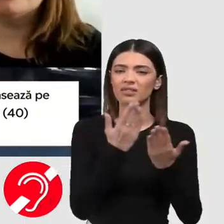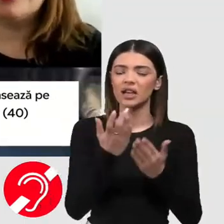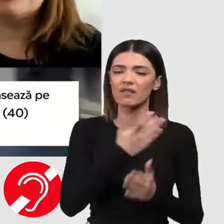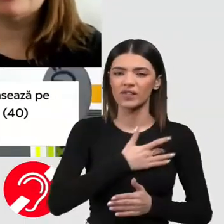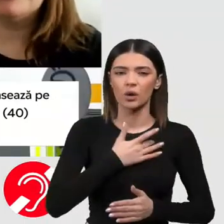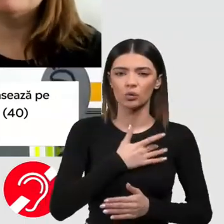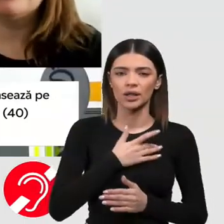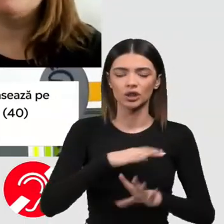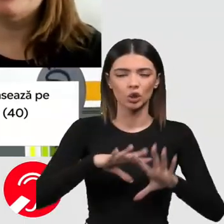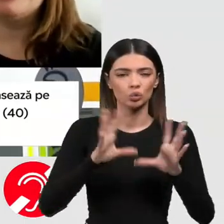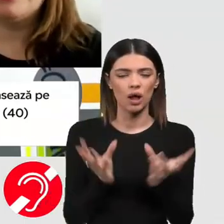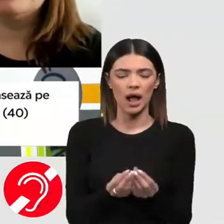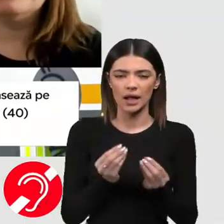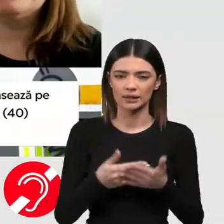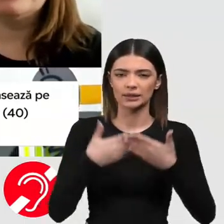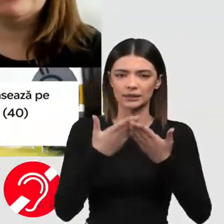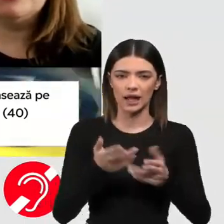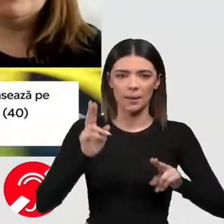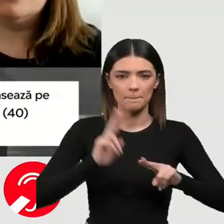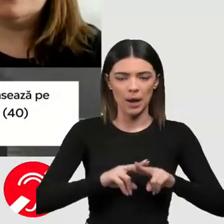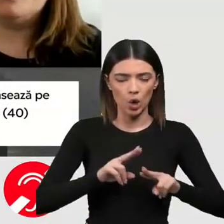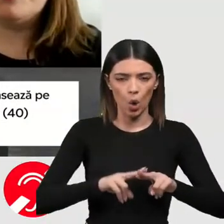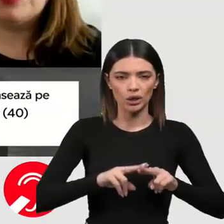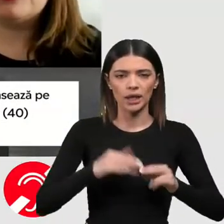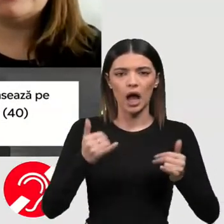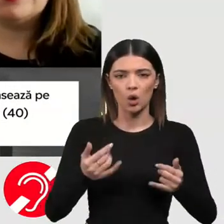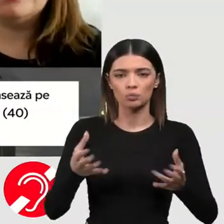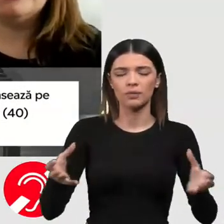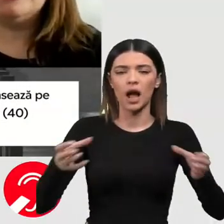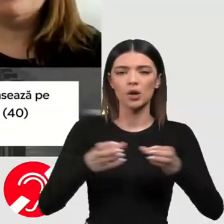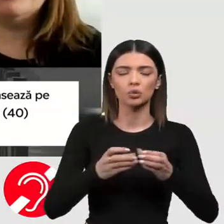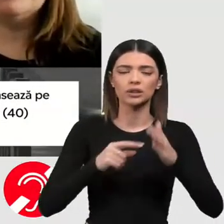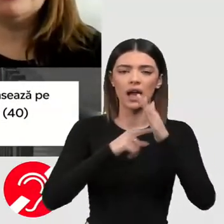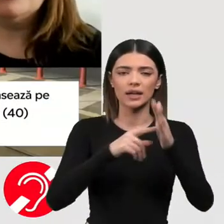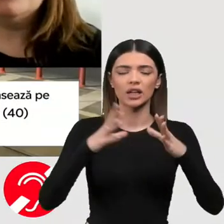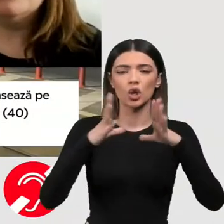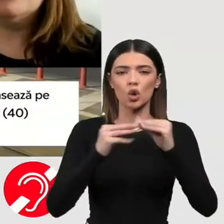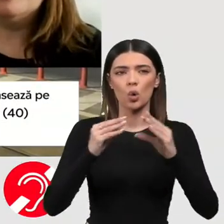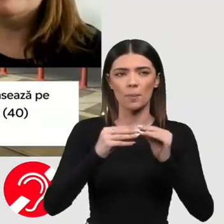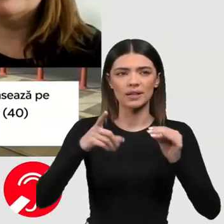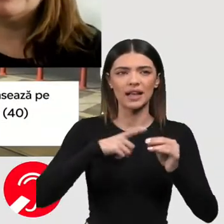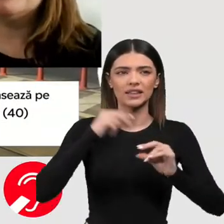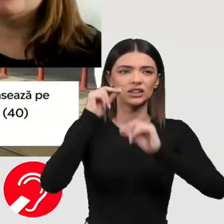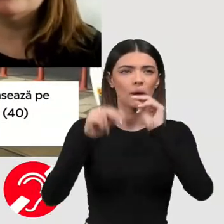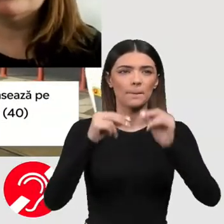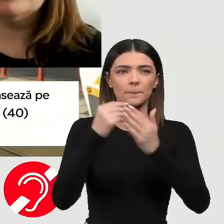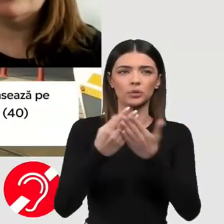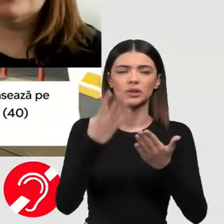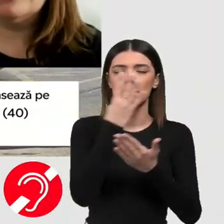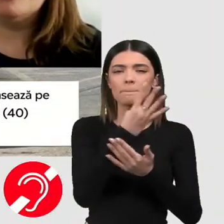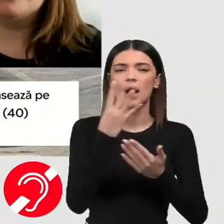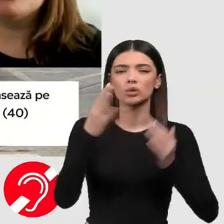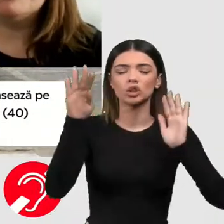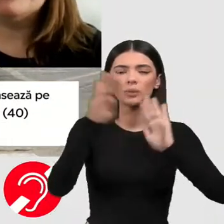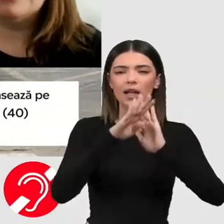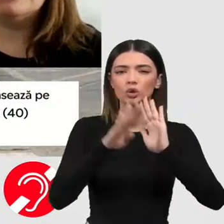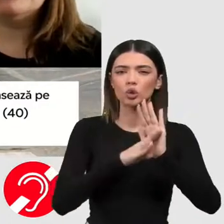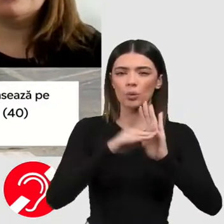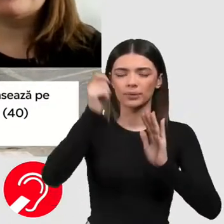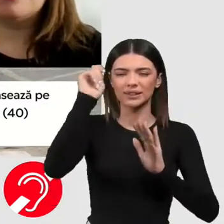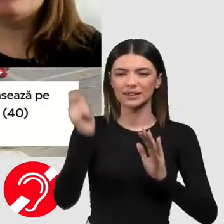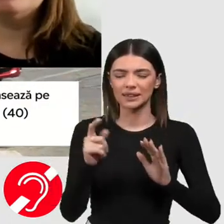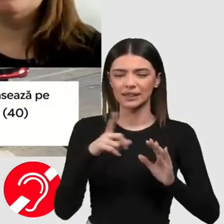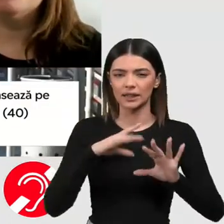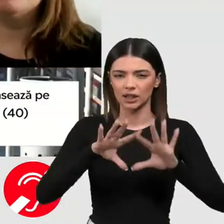acestor punctaje date la fiecare dintre aceste elemente, țările sunt cuprinse